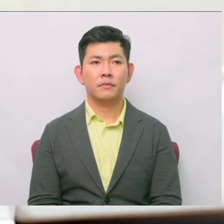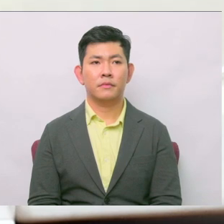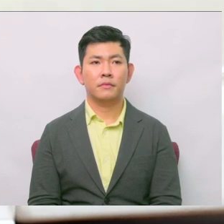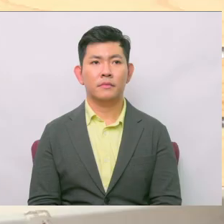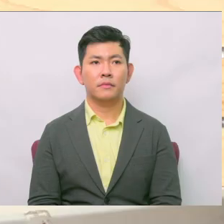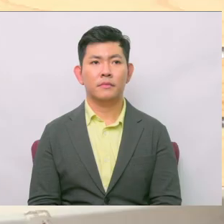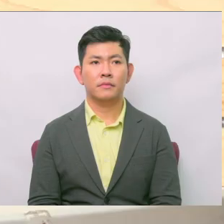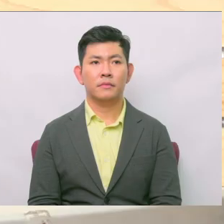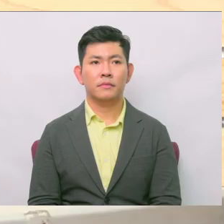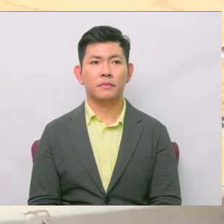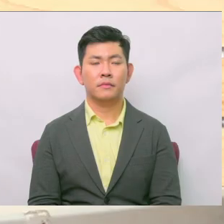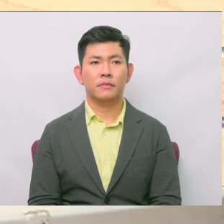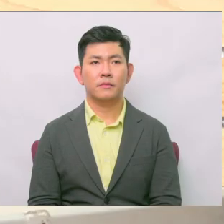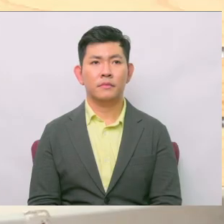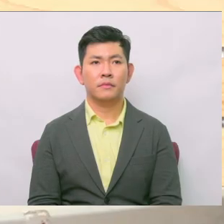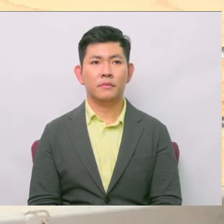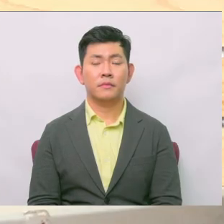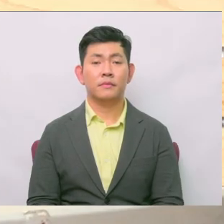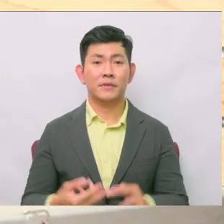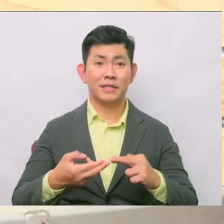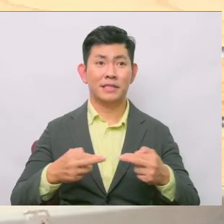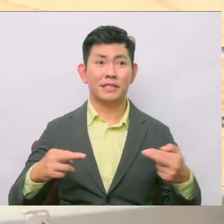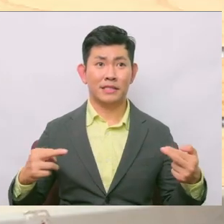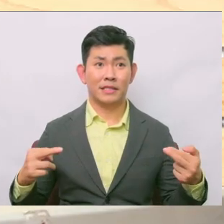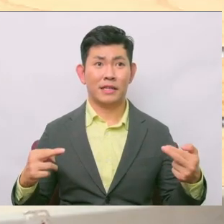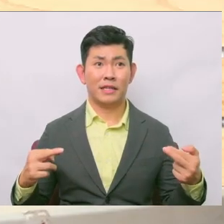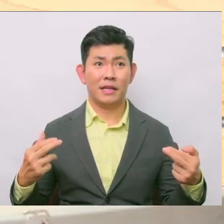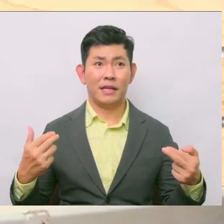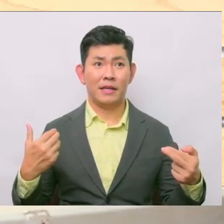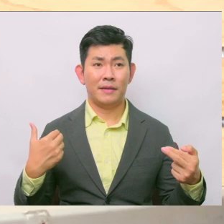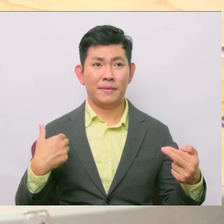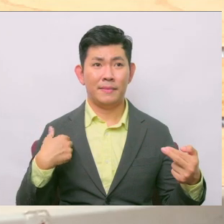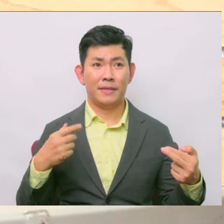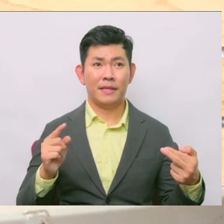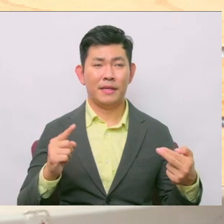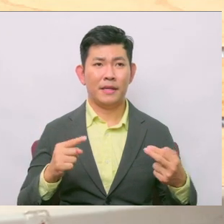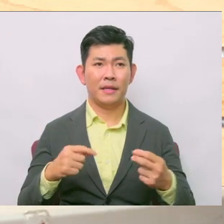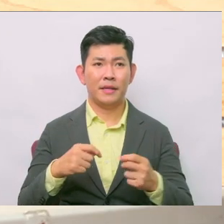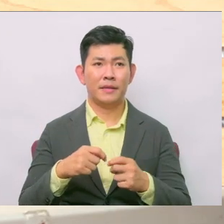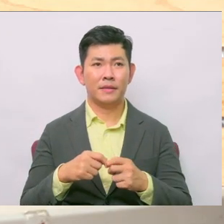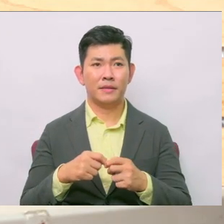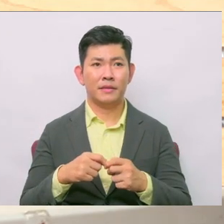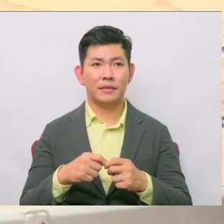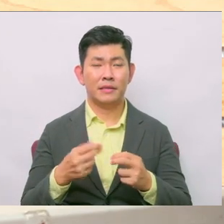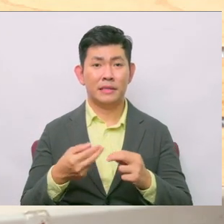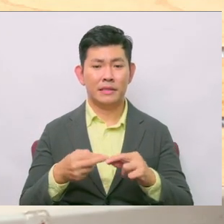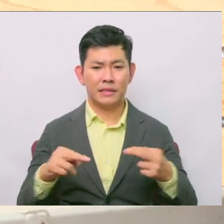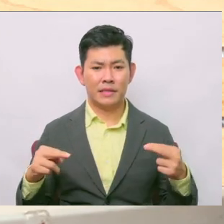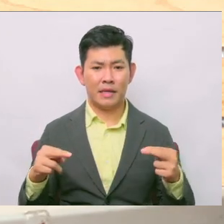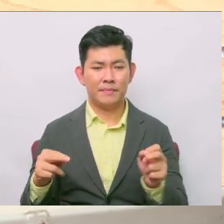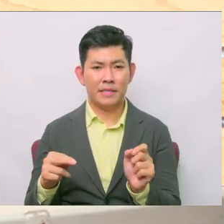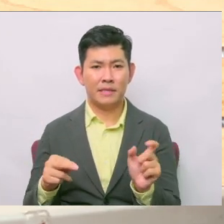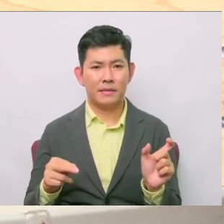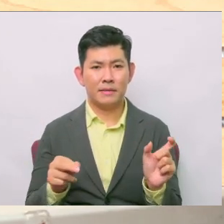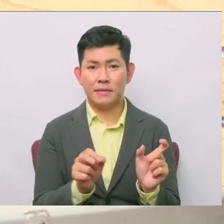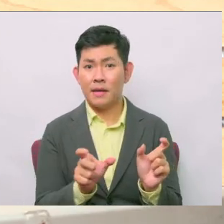แล้วก็เส้นเชือกนะคะเช่นเส้นที่มันสั้นนะคะให้เราใส่ตรงช่องระหว่างที่เราพับอะค่ะใส่เข้าตร